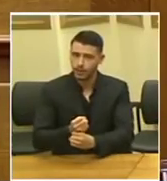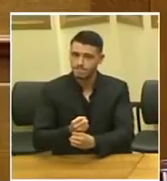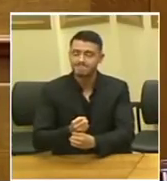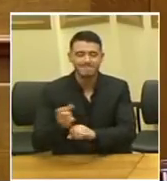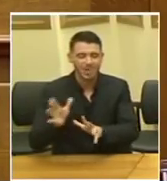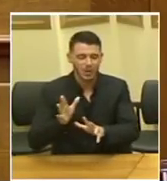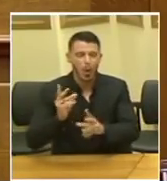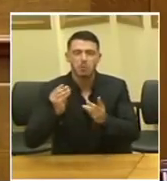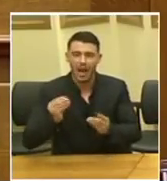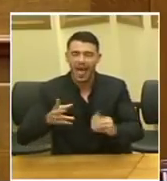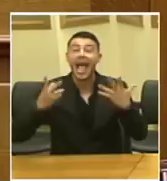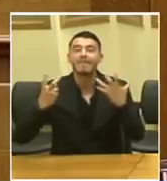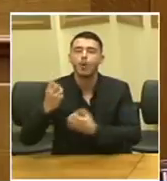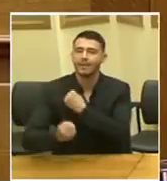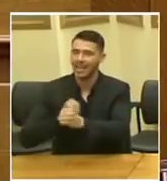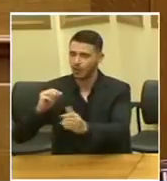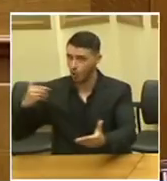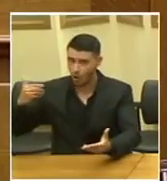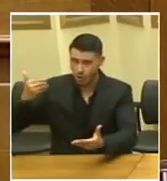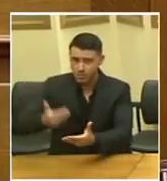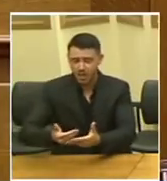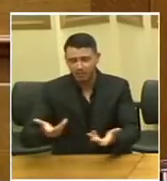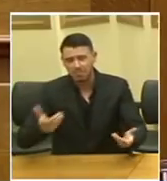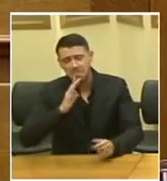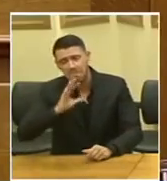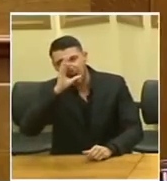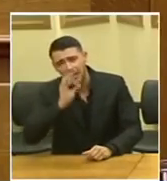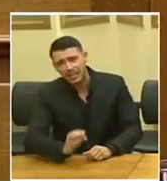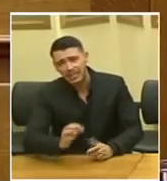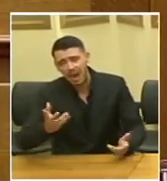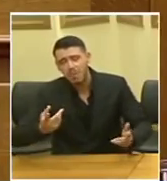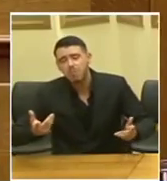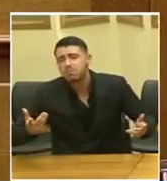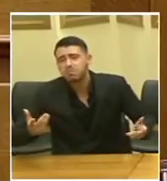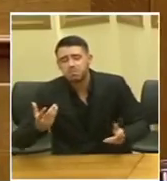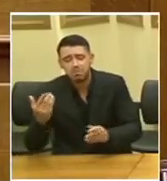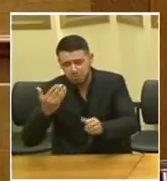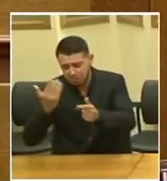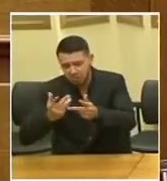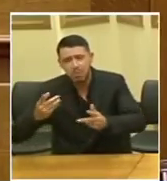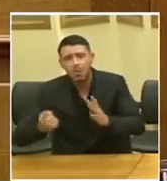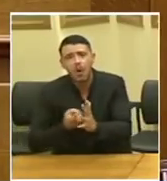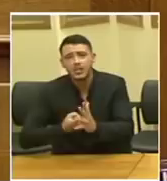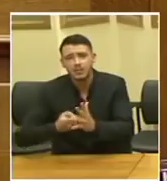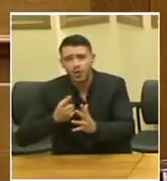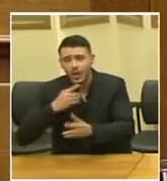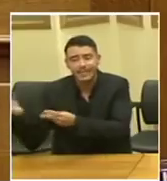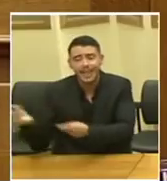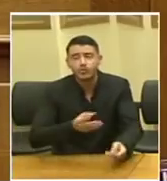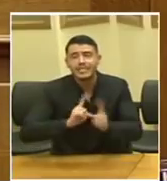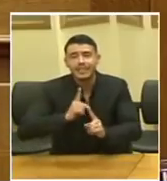70 τελευταία χρόνια, πόσα τετελεσμένα φτιάχτηκαν γύρω από αυτό το θέμα. Και επίσης δεν μας